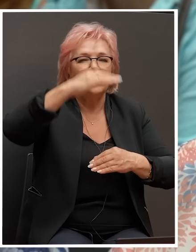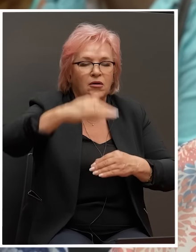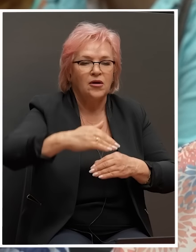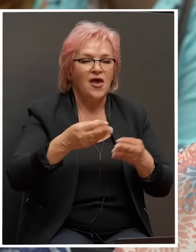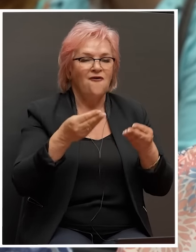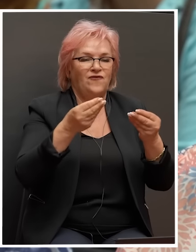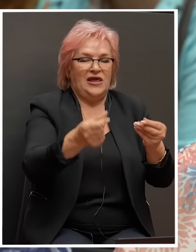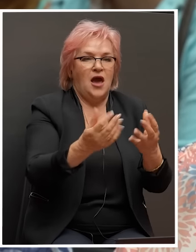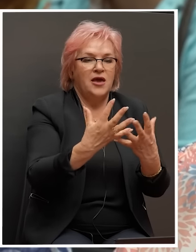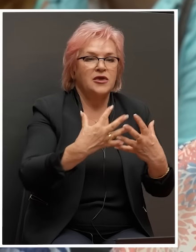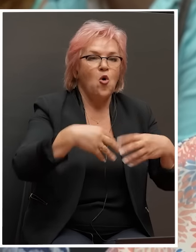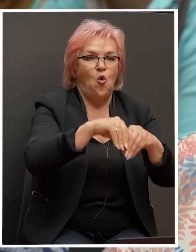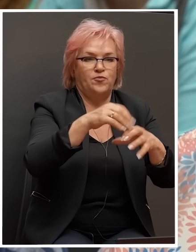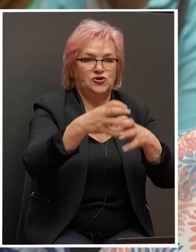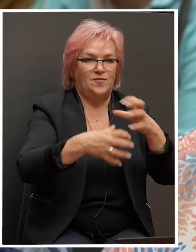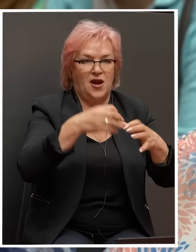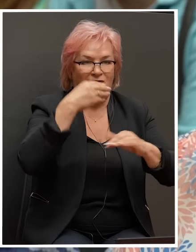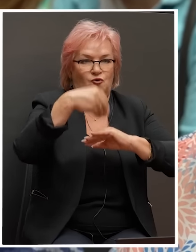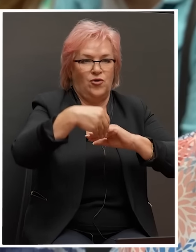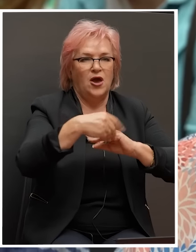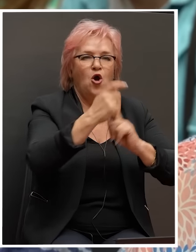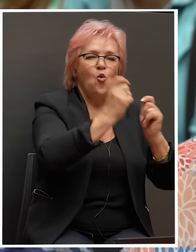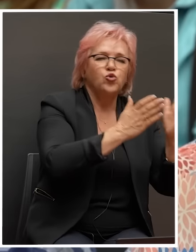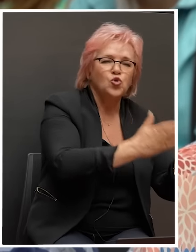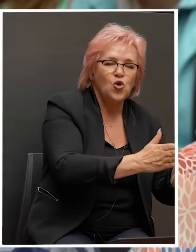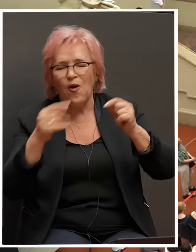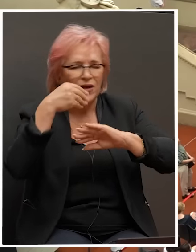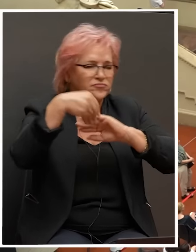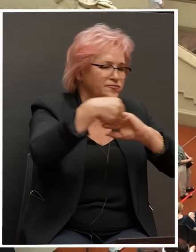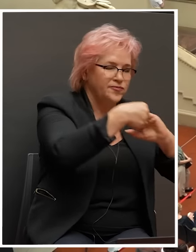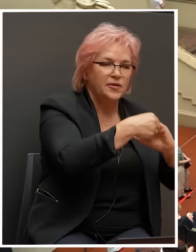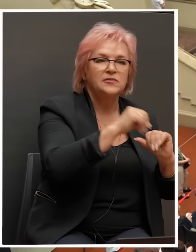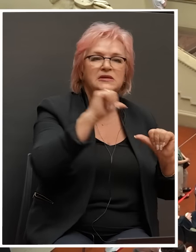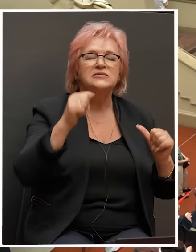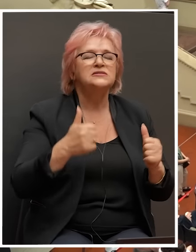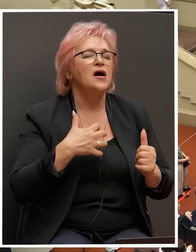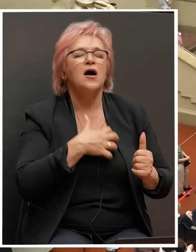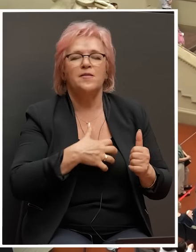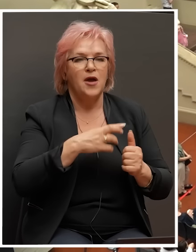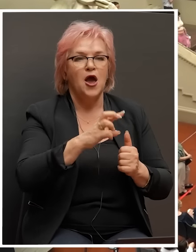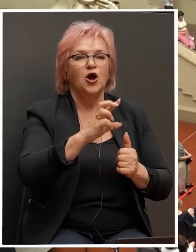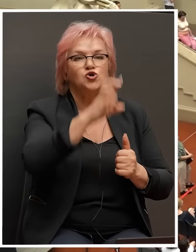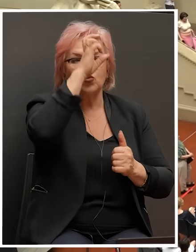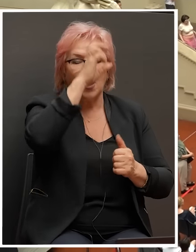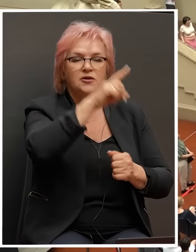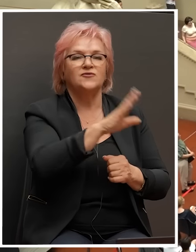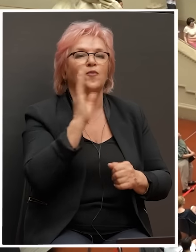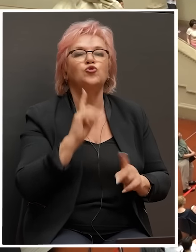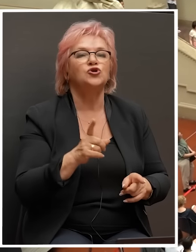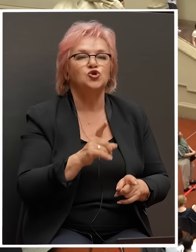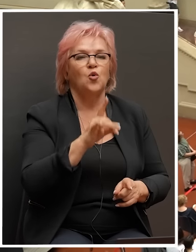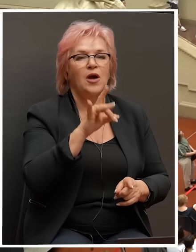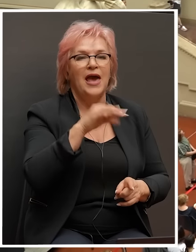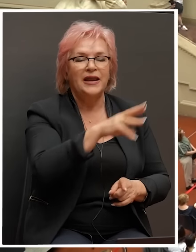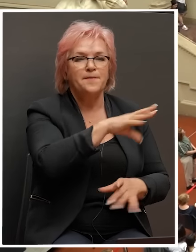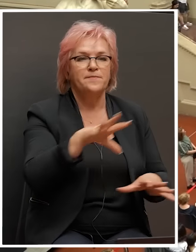на общемировой художественный контекст, не только художественный, но и политический, самым значительным государством такого рода будет Римская